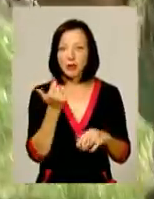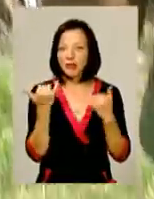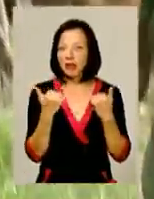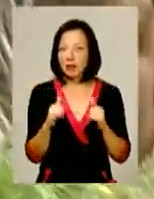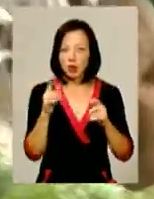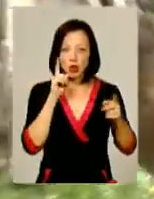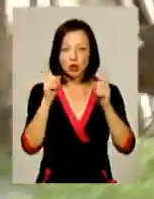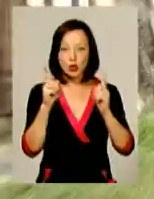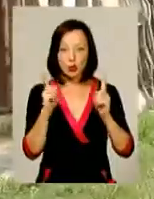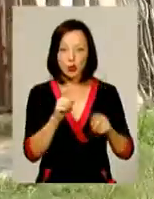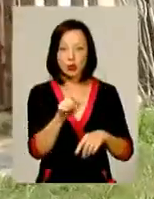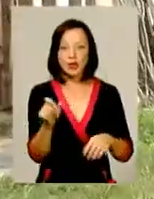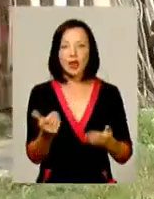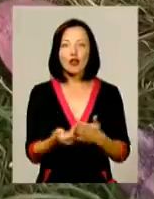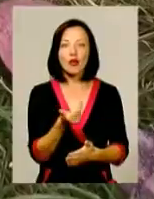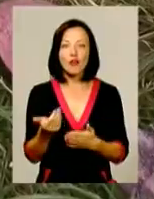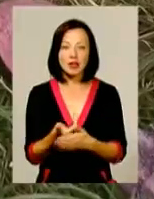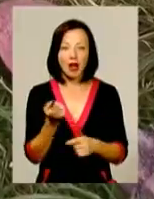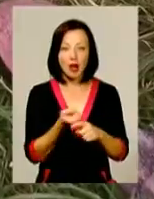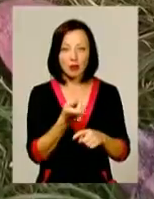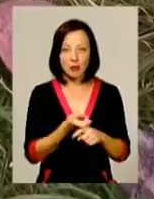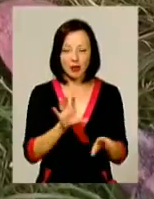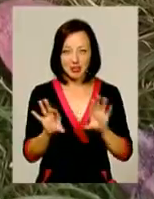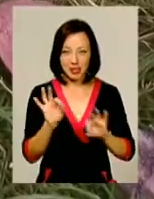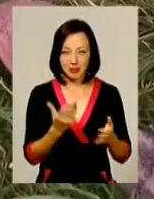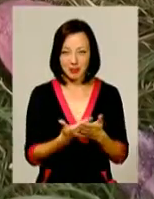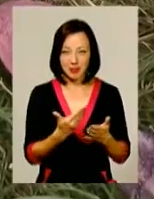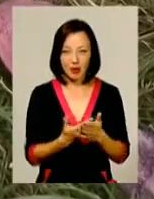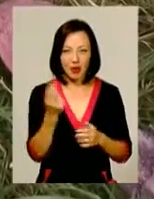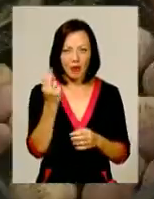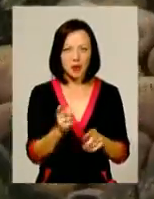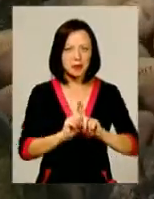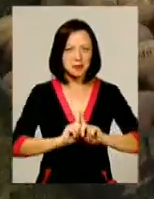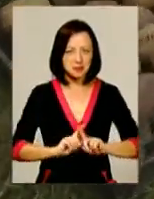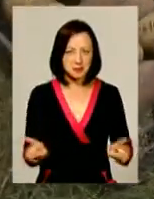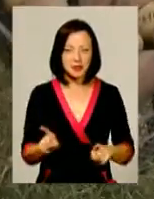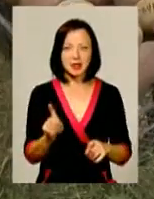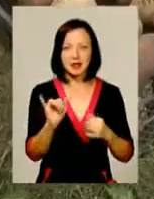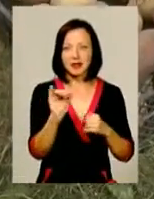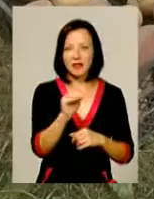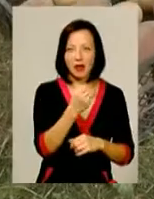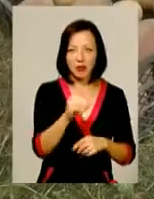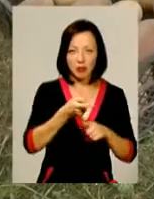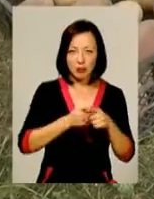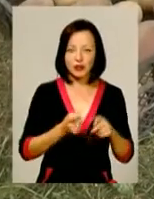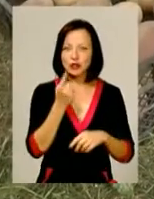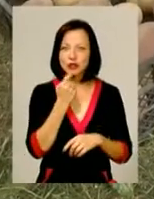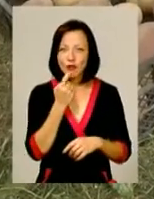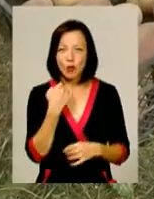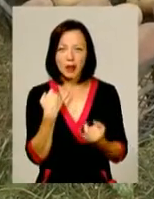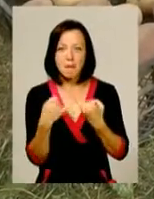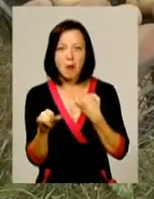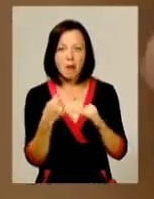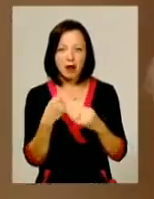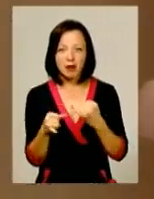навіть шокує споживачів новинками картопляної селекції. Скажімо, картопля незвичних кольорів – фіалкова наполовину, червона, помаранчева